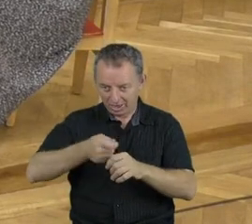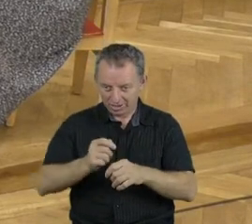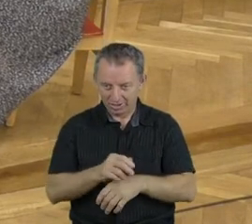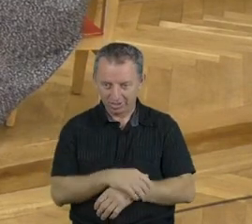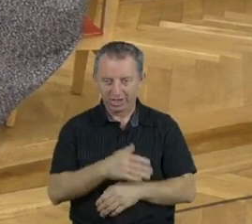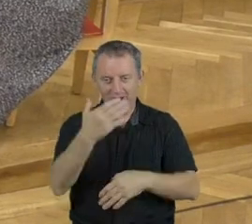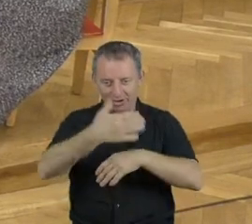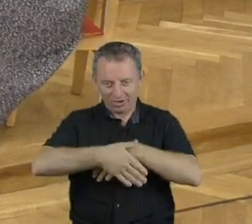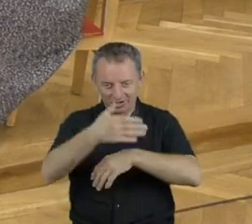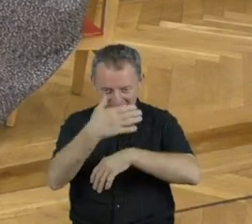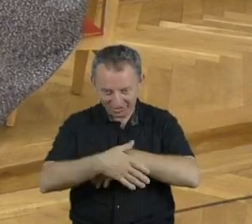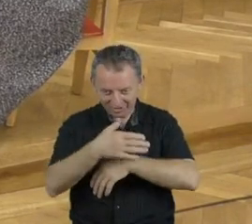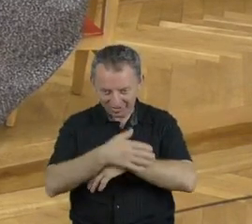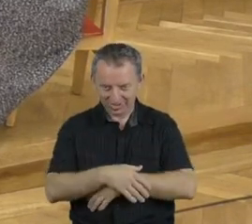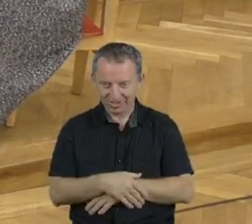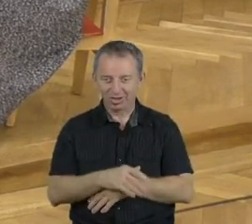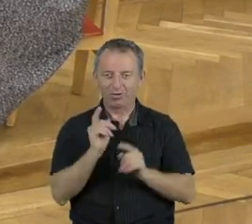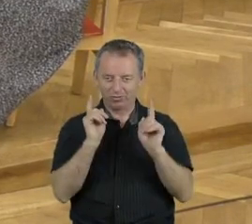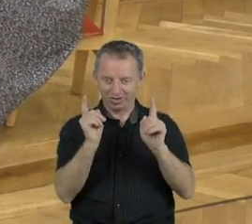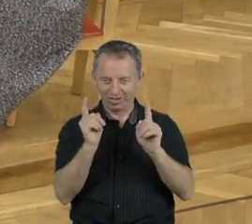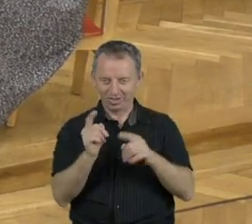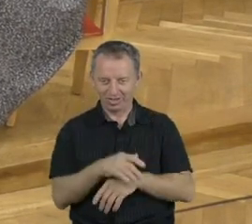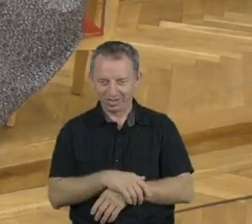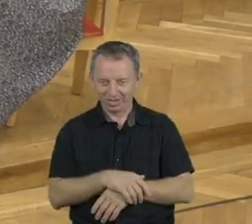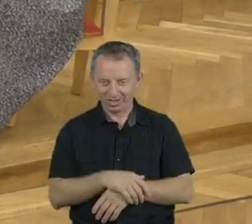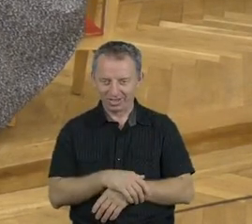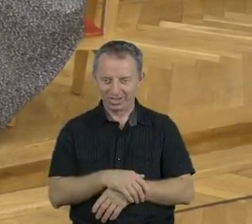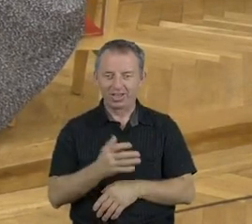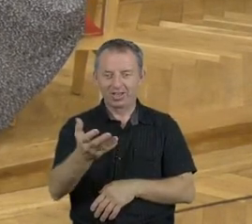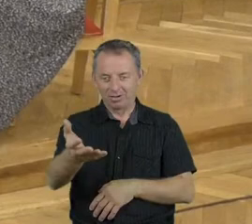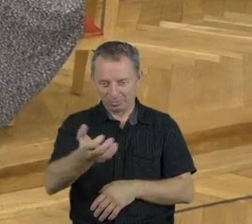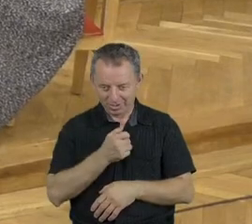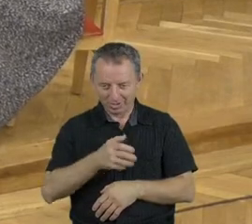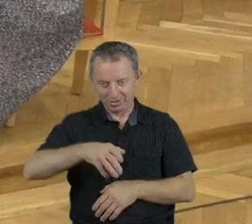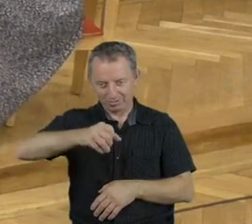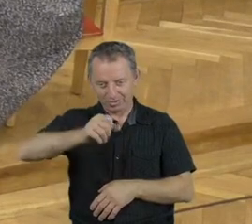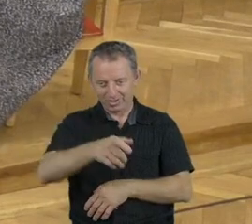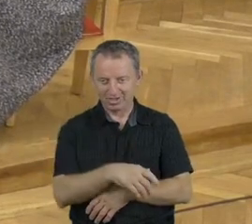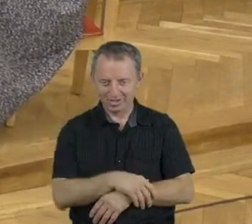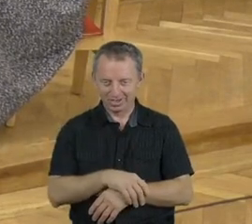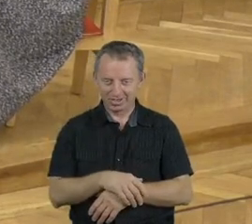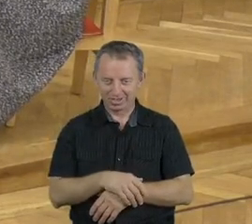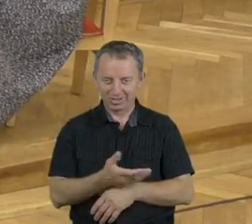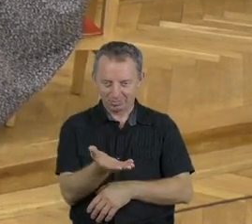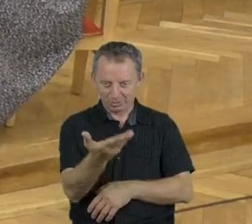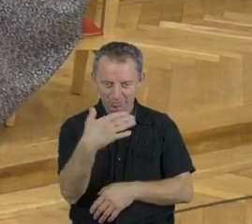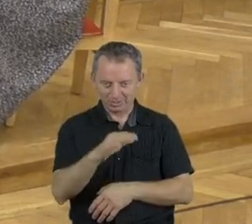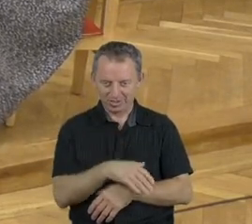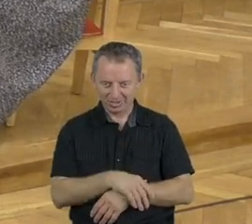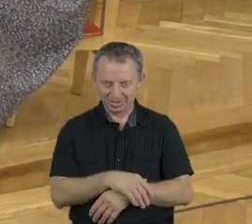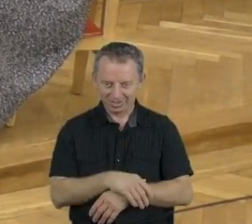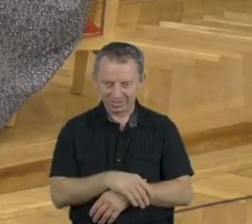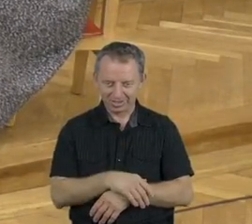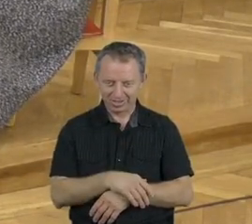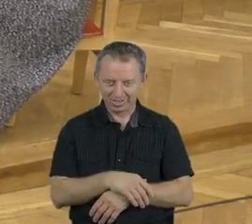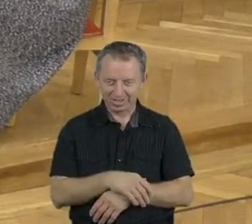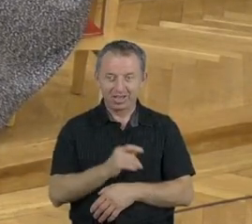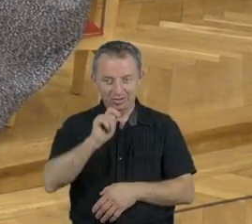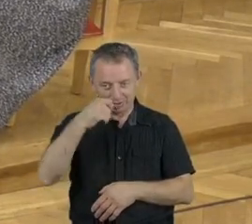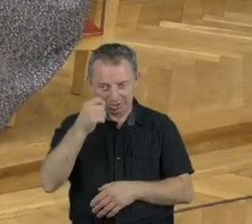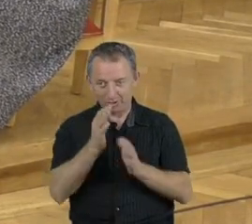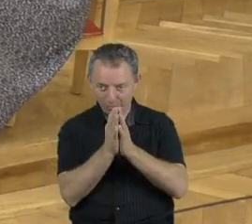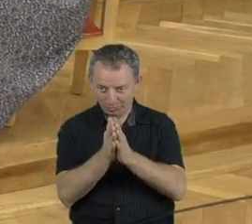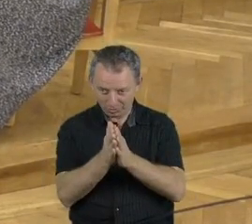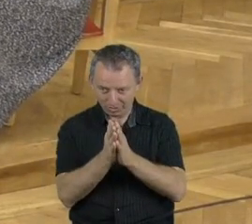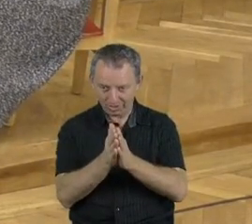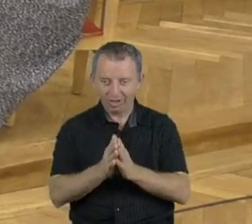Koniec, koniec, zamieniamy. Uwaga, Marcel, teraz bierzemy kombinerki. Proszę bardzo. I teraz dziadek poprosił